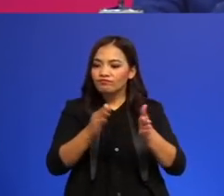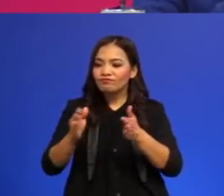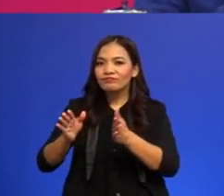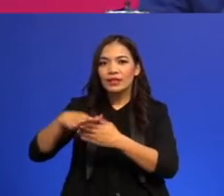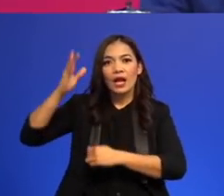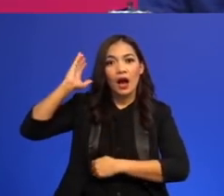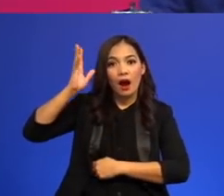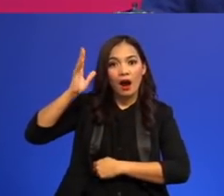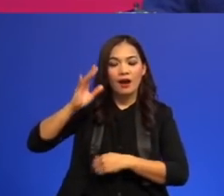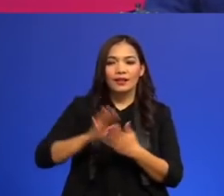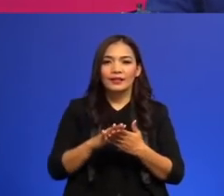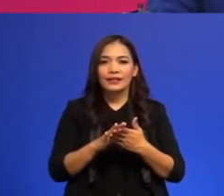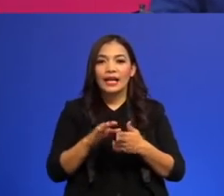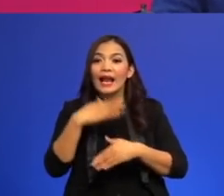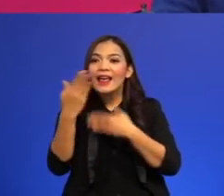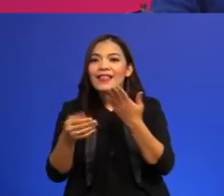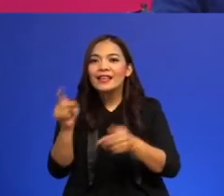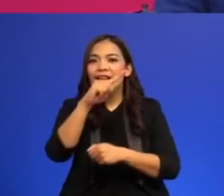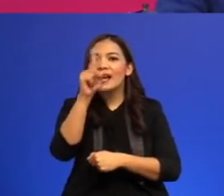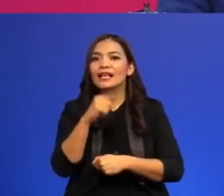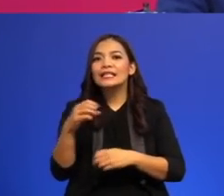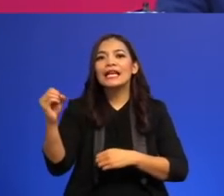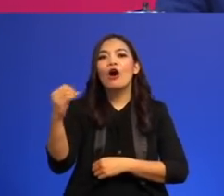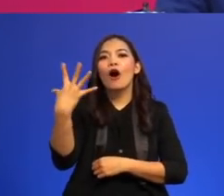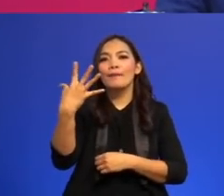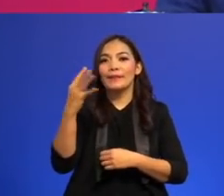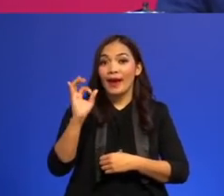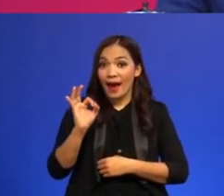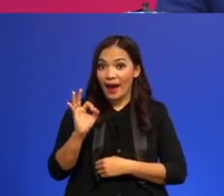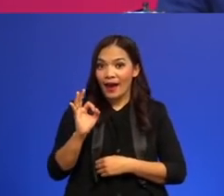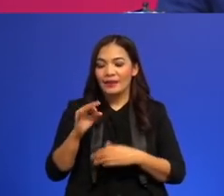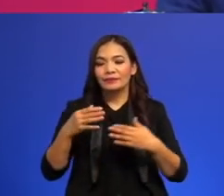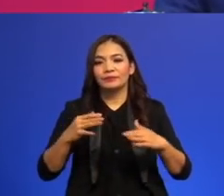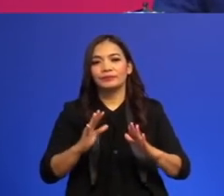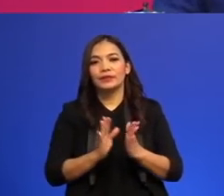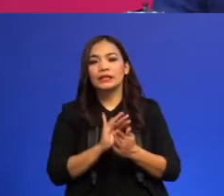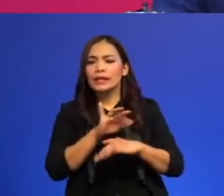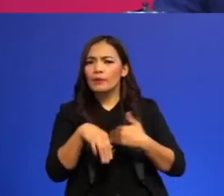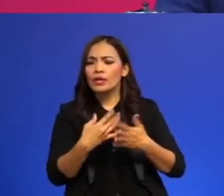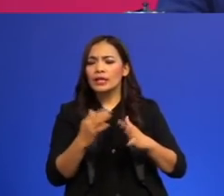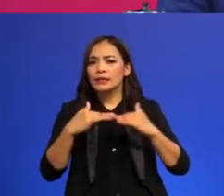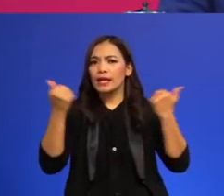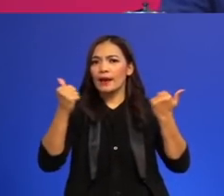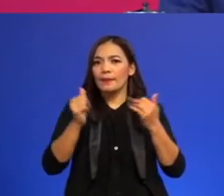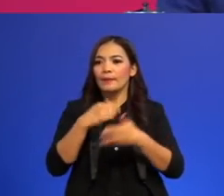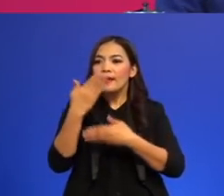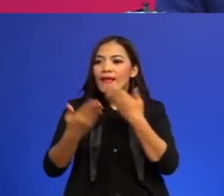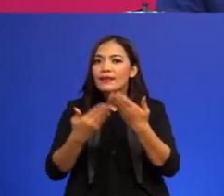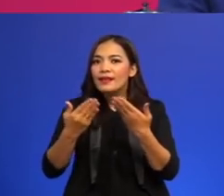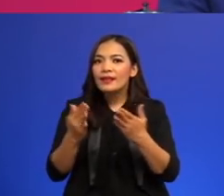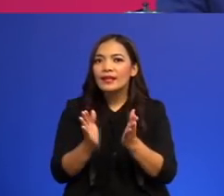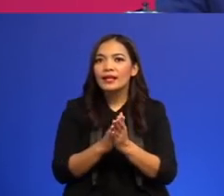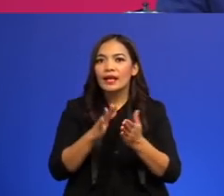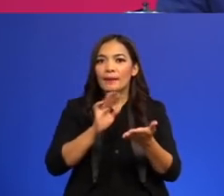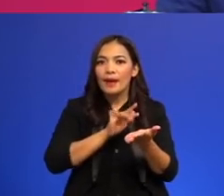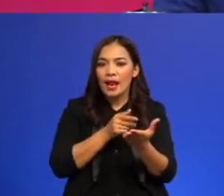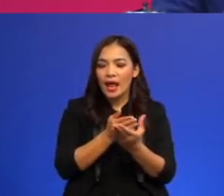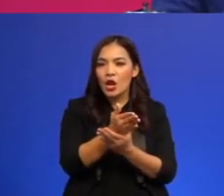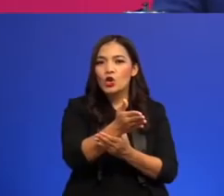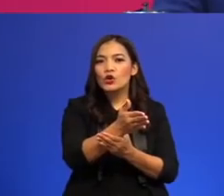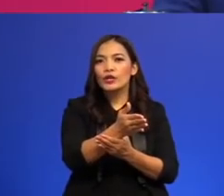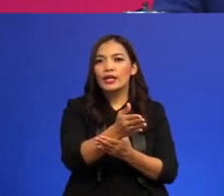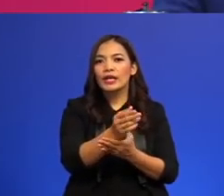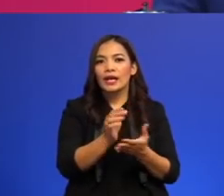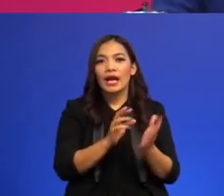Eras, juga nanti kita ada sesi tanya jawab setelah ini. Jadi pastikan Bapak Ibu mempersiapkan pertanyaannya. Pertanyaannya bisa dikirimkan ke